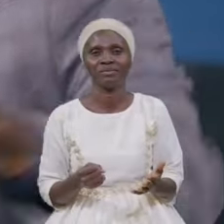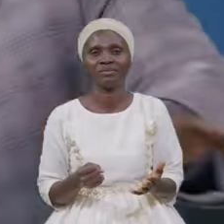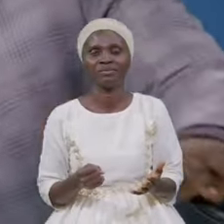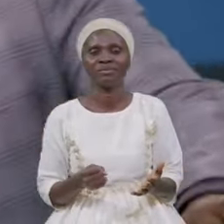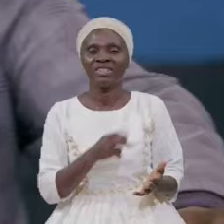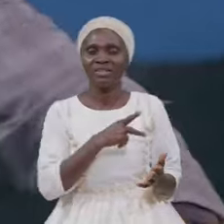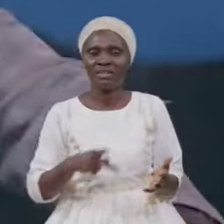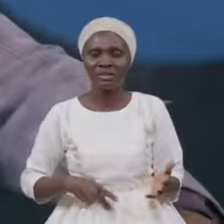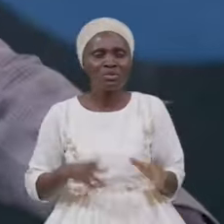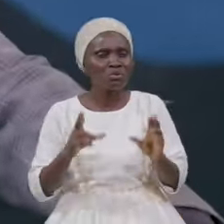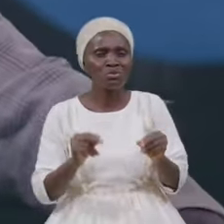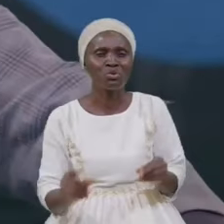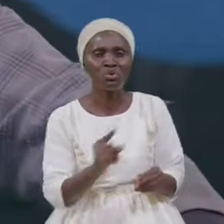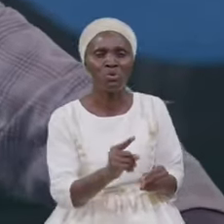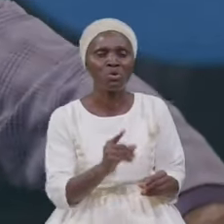à ma femme?